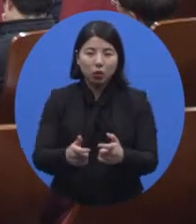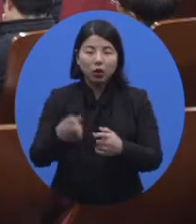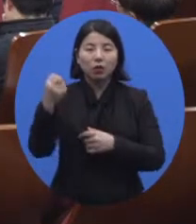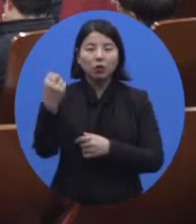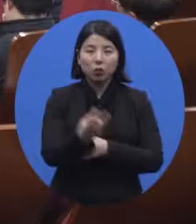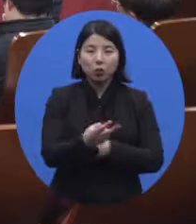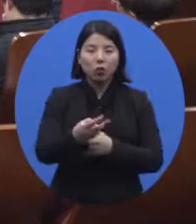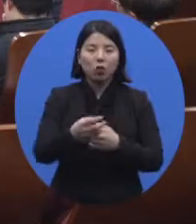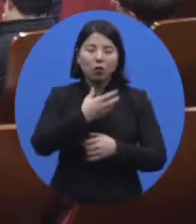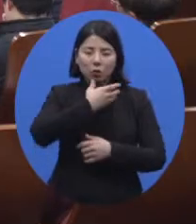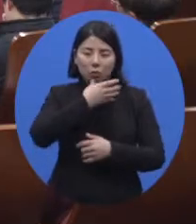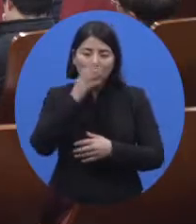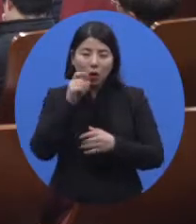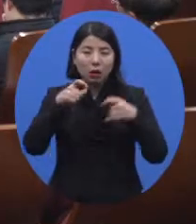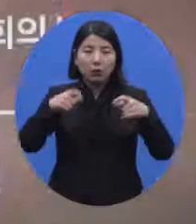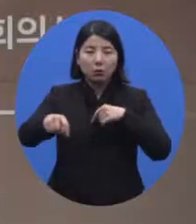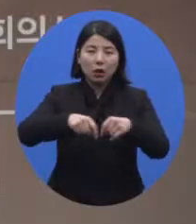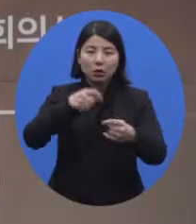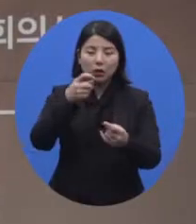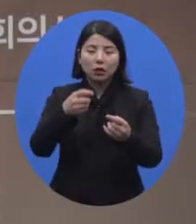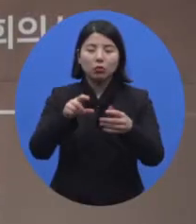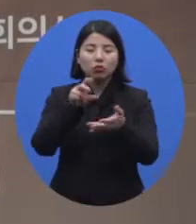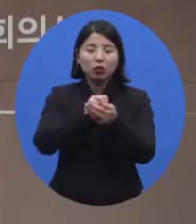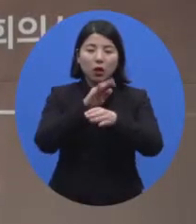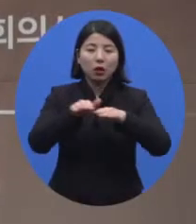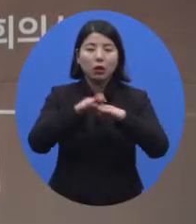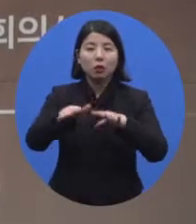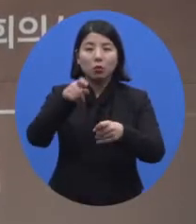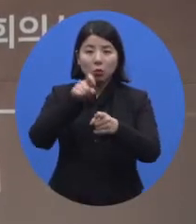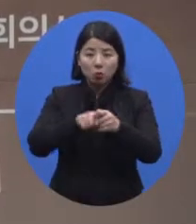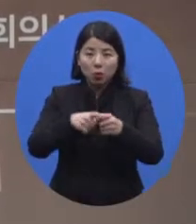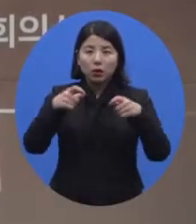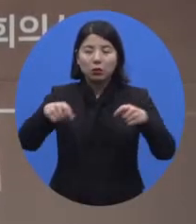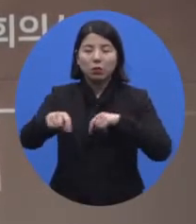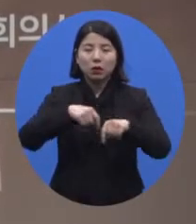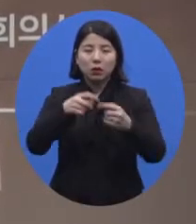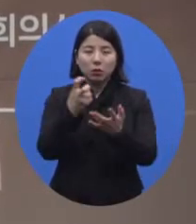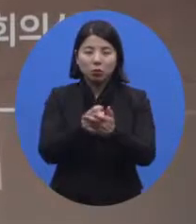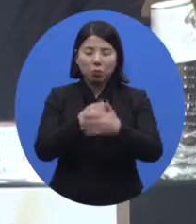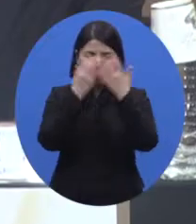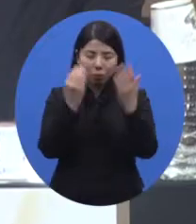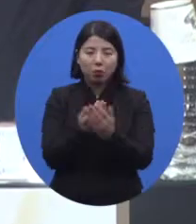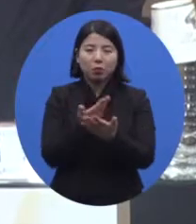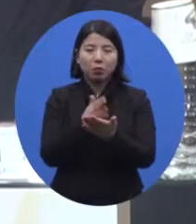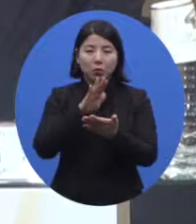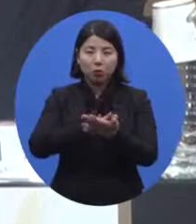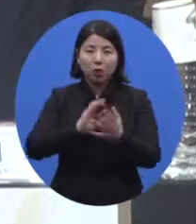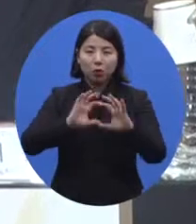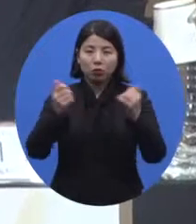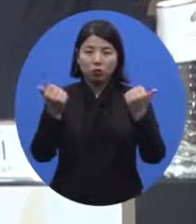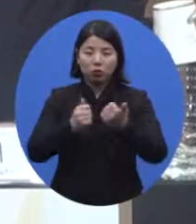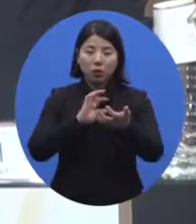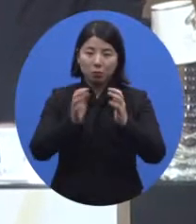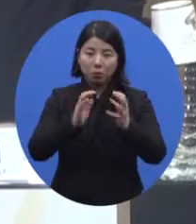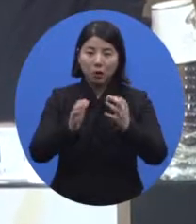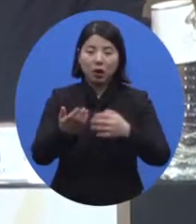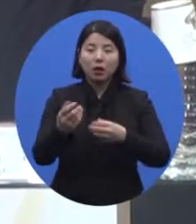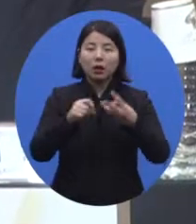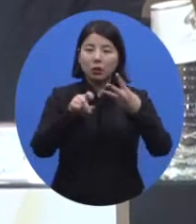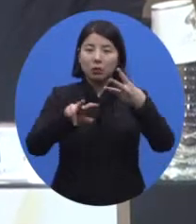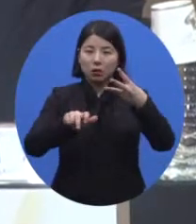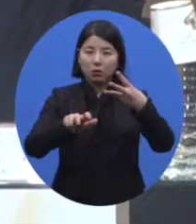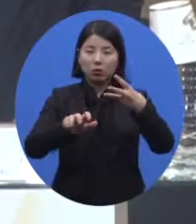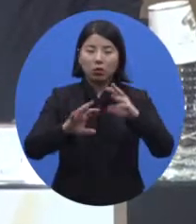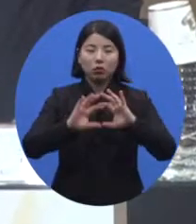줄어들고 고령화되고 있는 지방자치단체 문제 해결을 위해 지방자치법 전부 개정안 국회 토론회가 지난달 25일